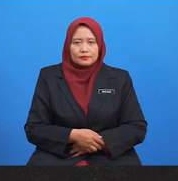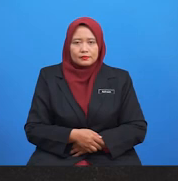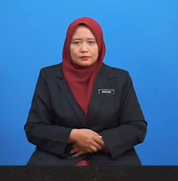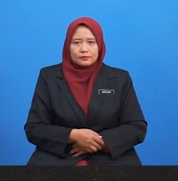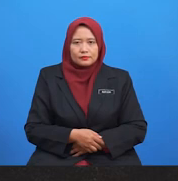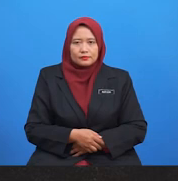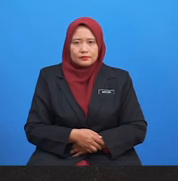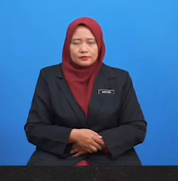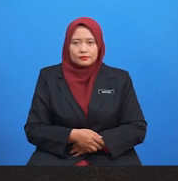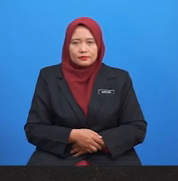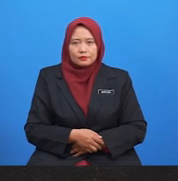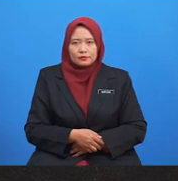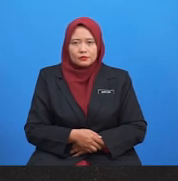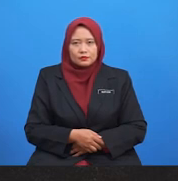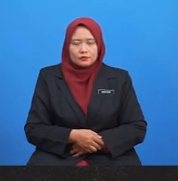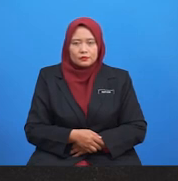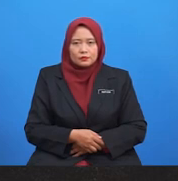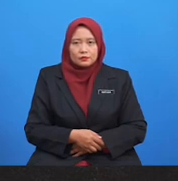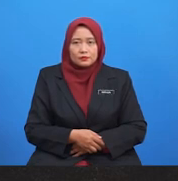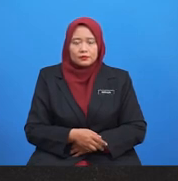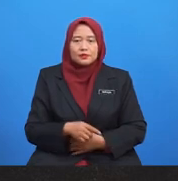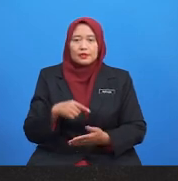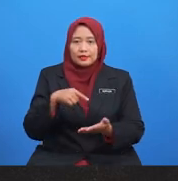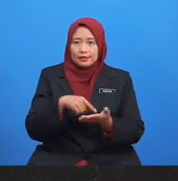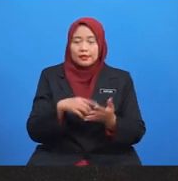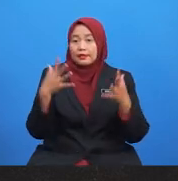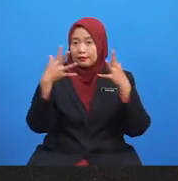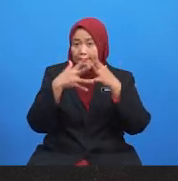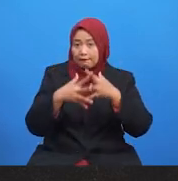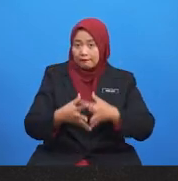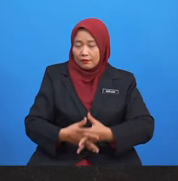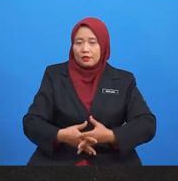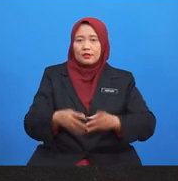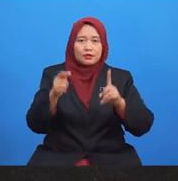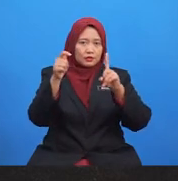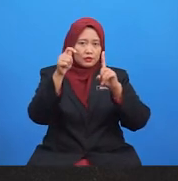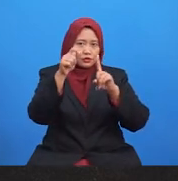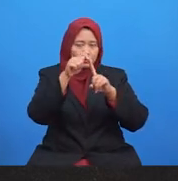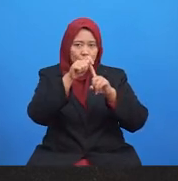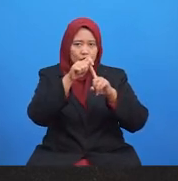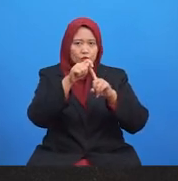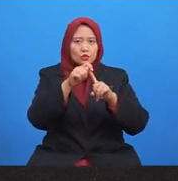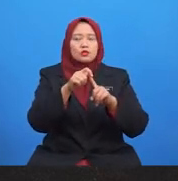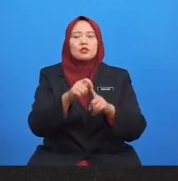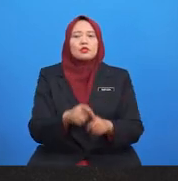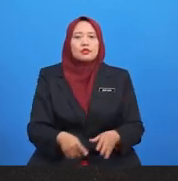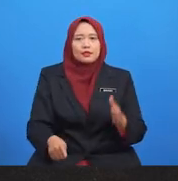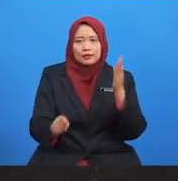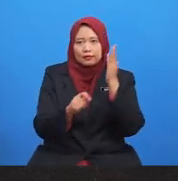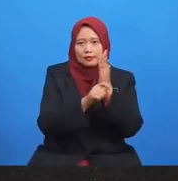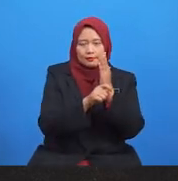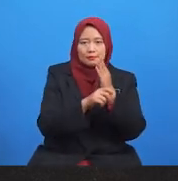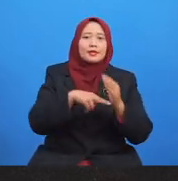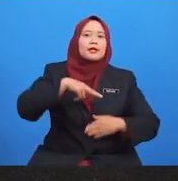Oleh kerana ini adalah khamiran tentu, maka kita tambah had dari negatif 1